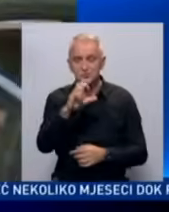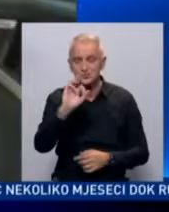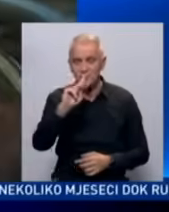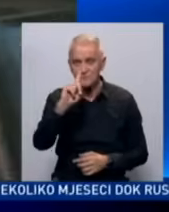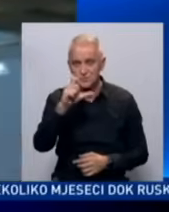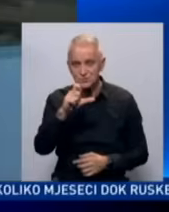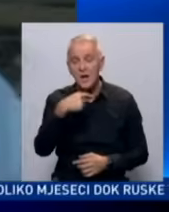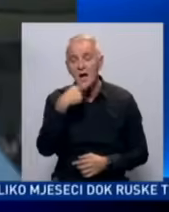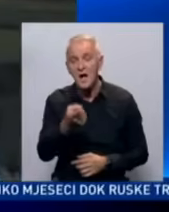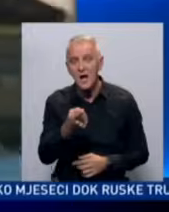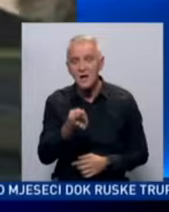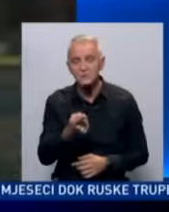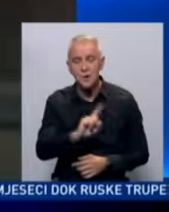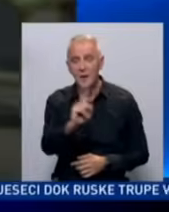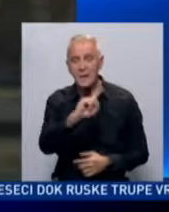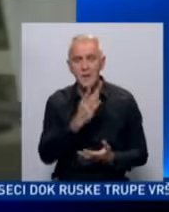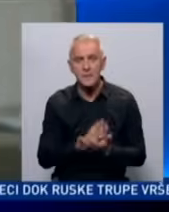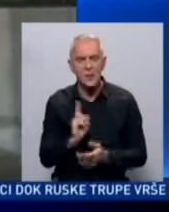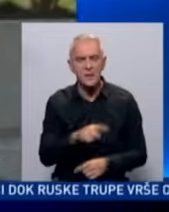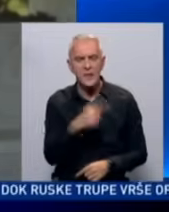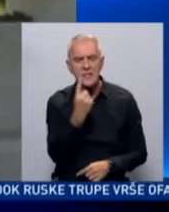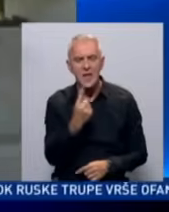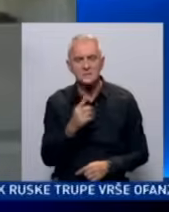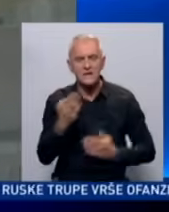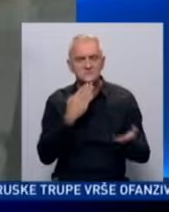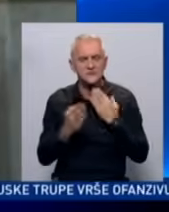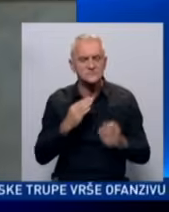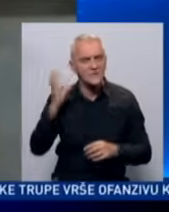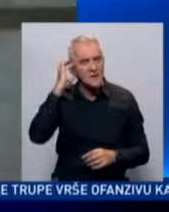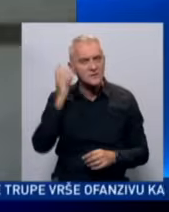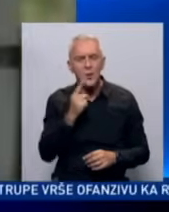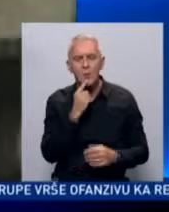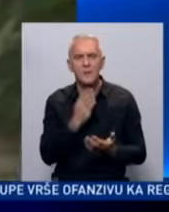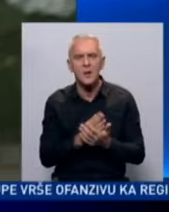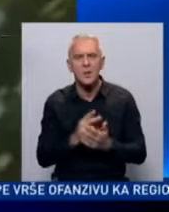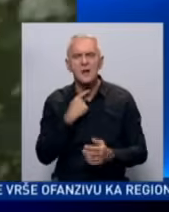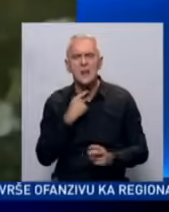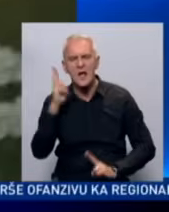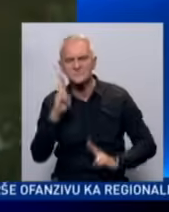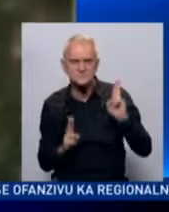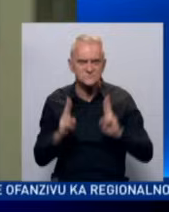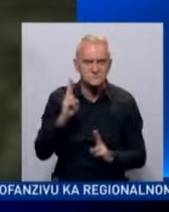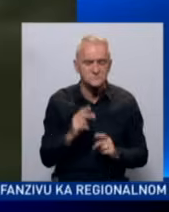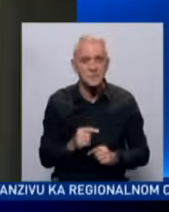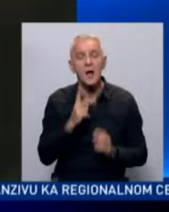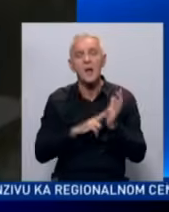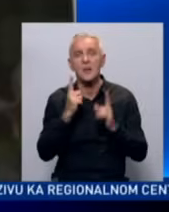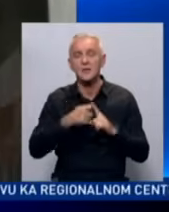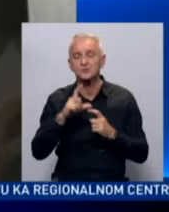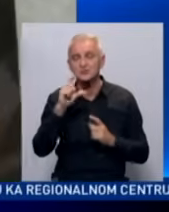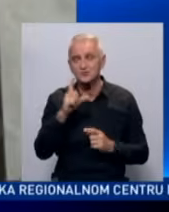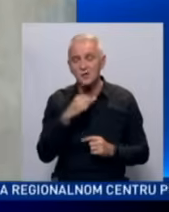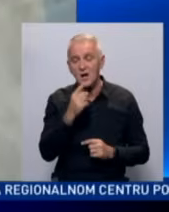Čović rekao je da nije održana ni jedna sjednica vlade na kojoj je došlo do preglasavanja. Nikšić je uoči sastanka poručio da